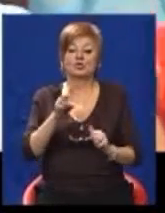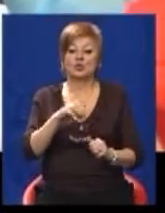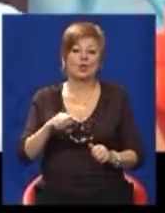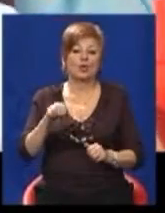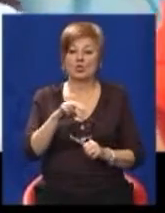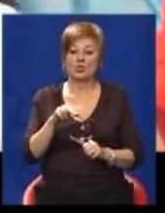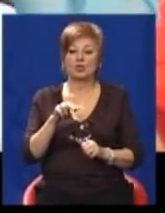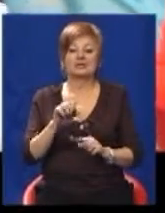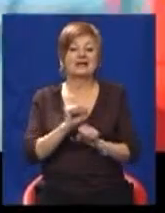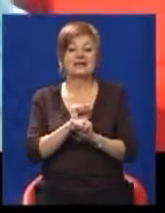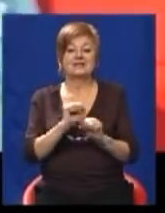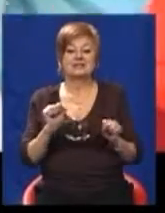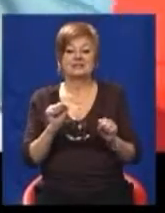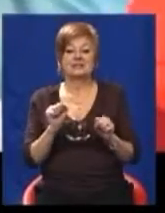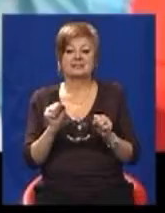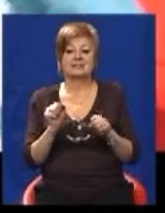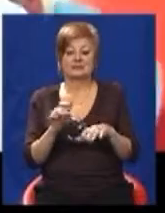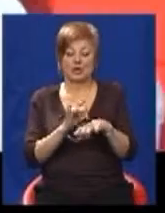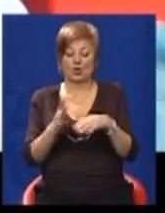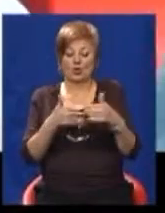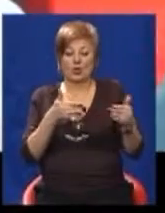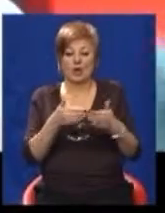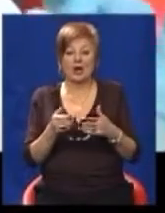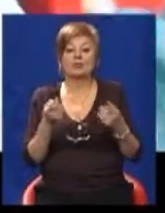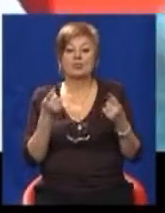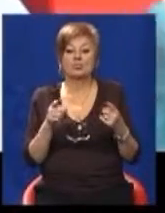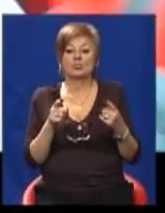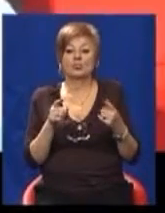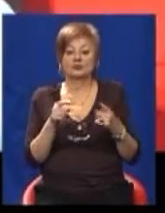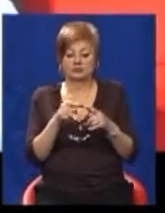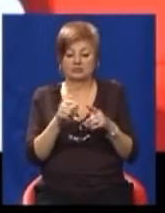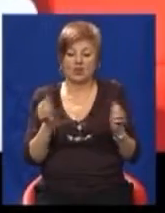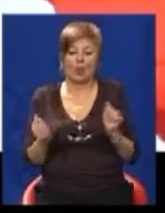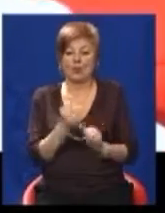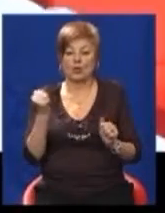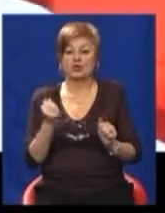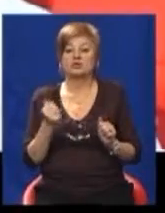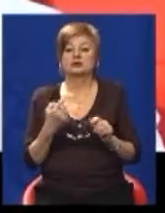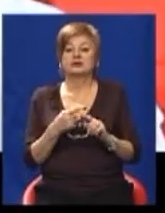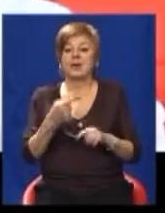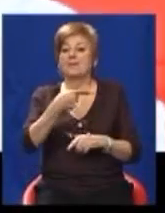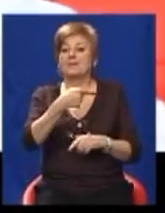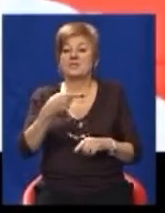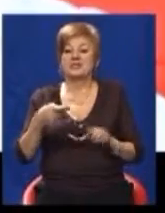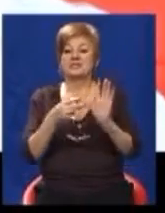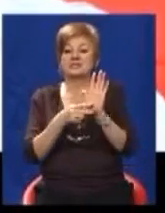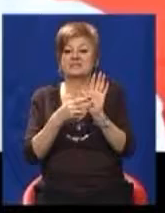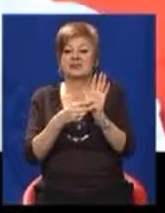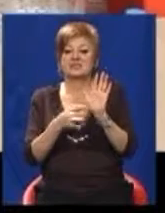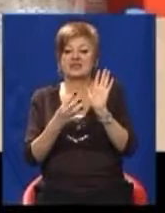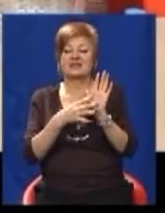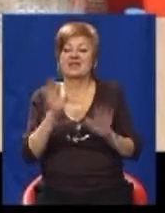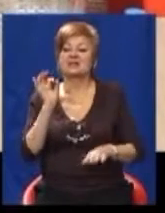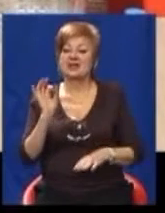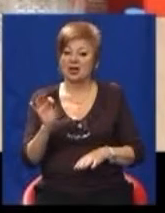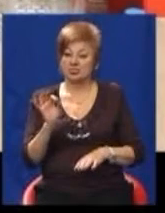ні в якому разі не можна брати голими руками, тому що буде обмороження. Його температура мінус 79